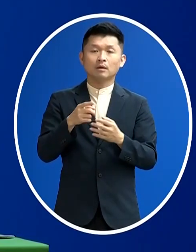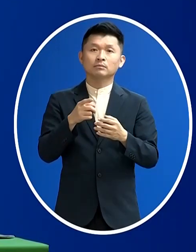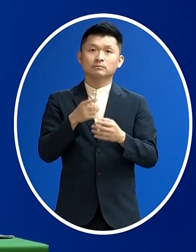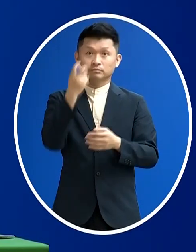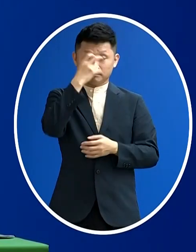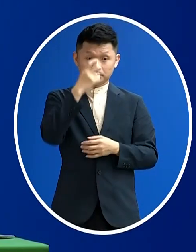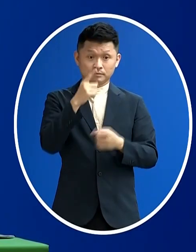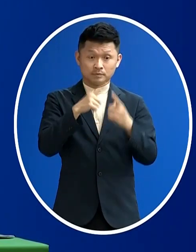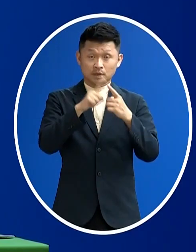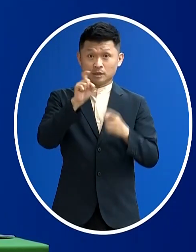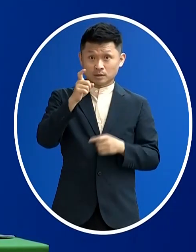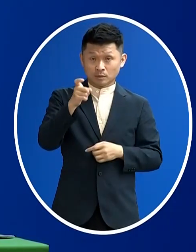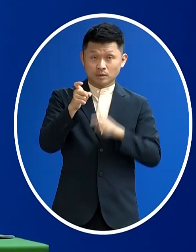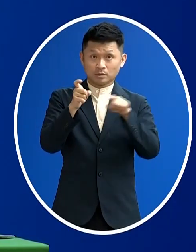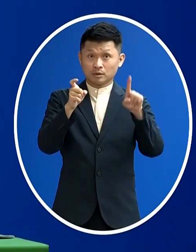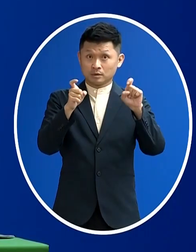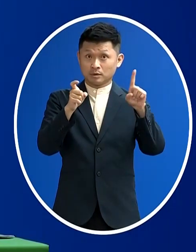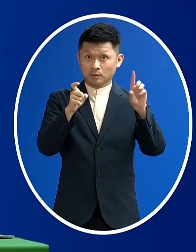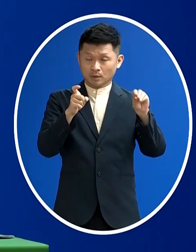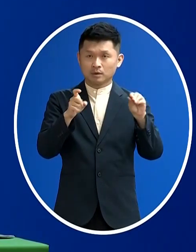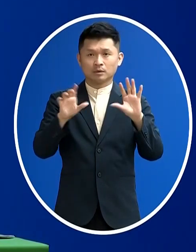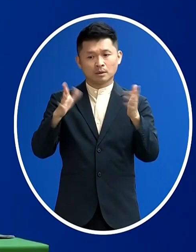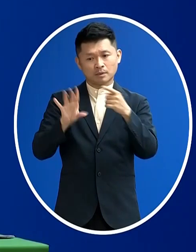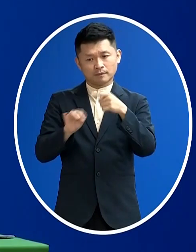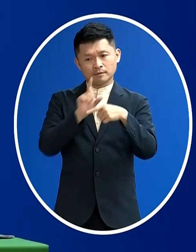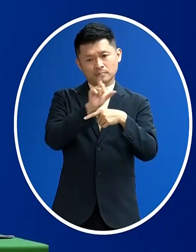中，是大概